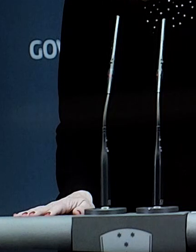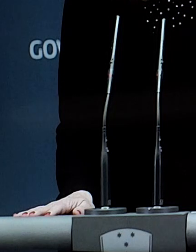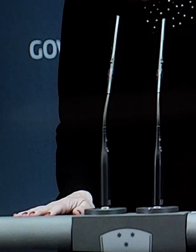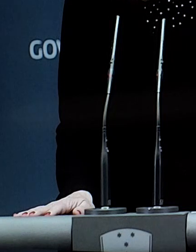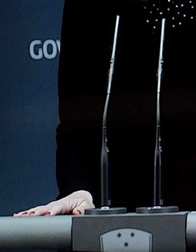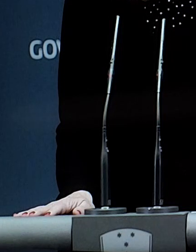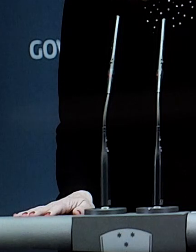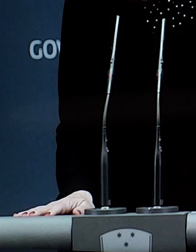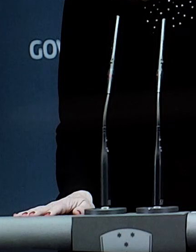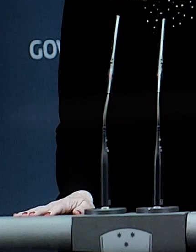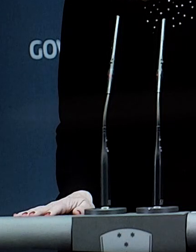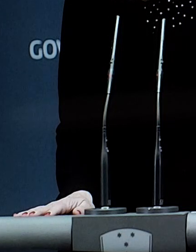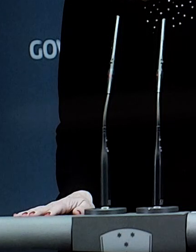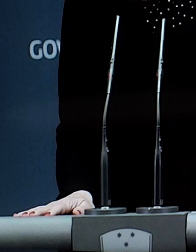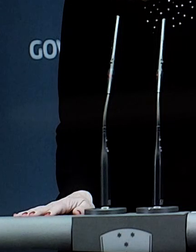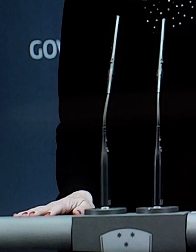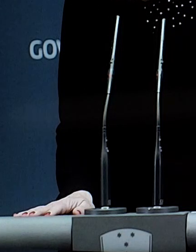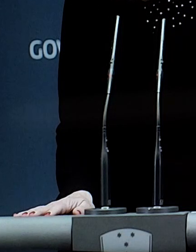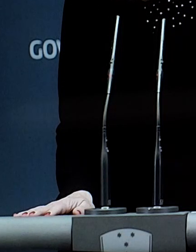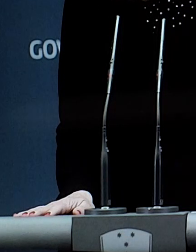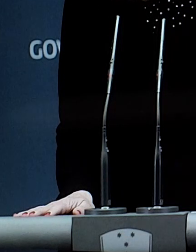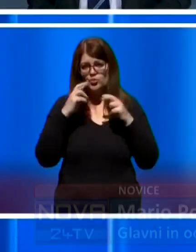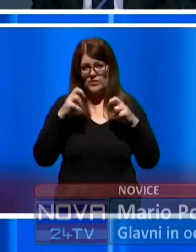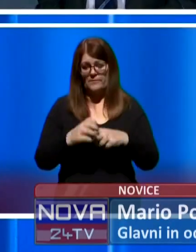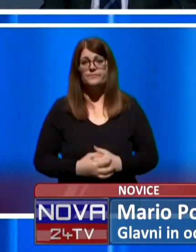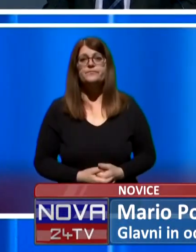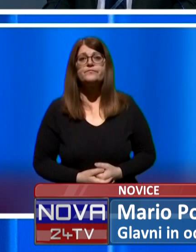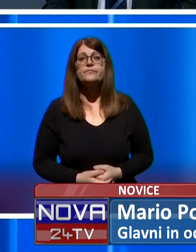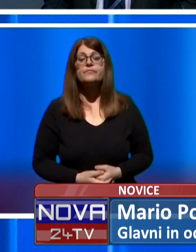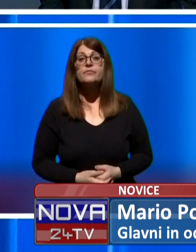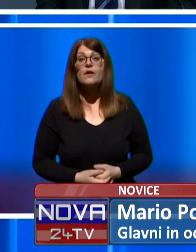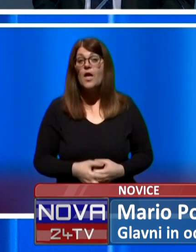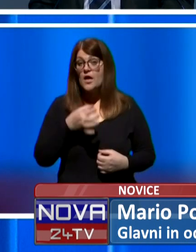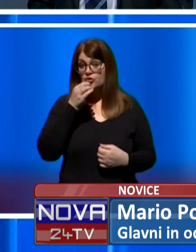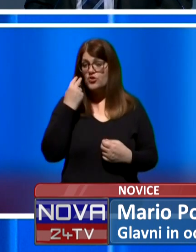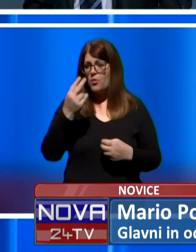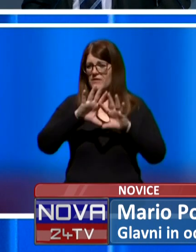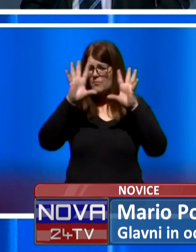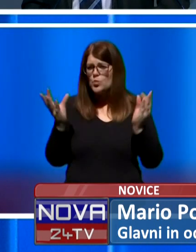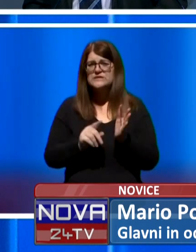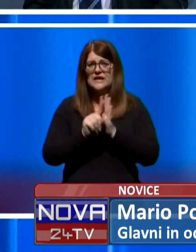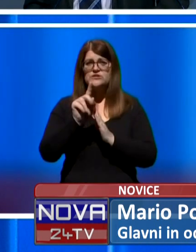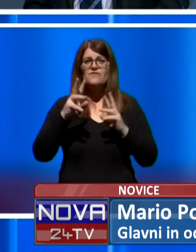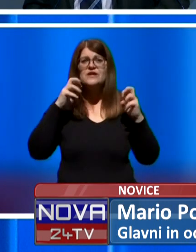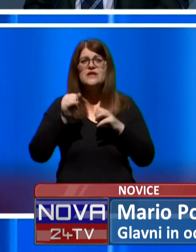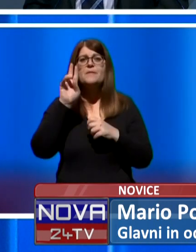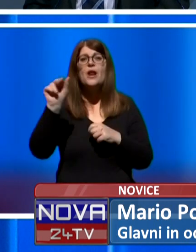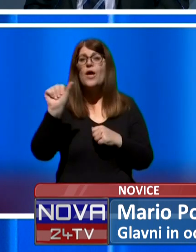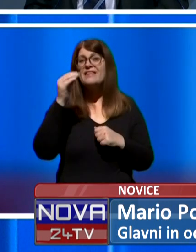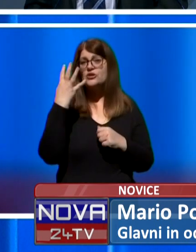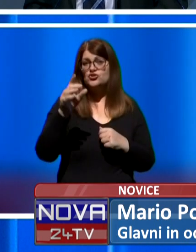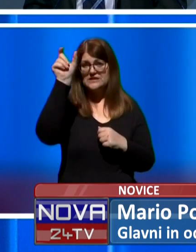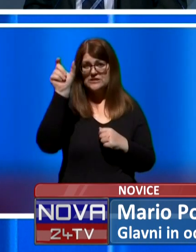koronavirusa. Poglejmo najpomembnejše izjave. Če pozamem za rezultate, v raziskavi je imelo 41